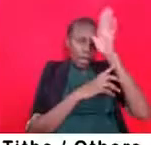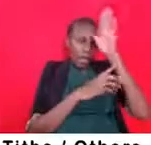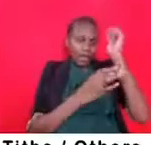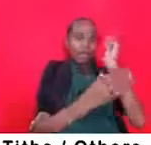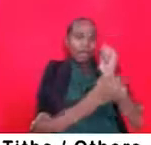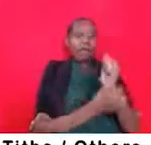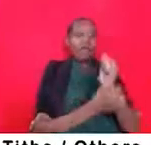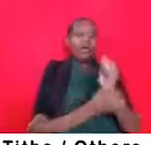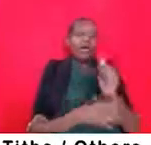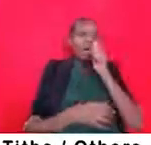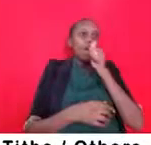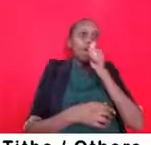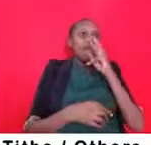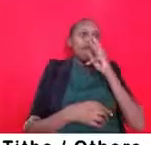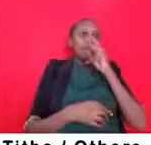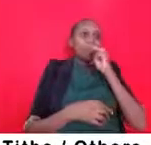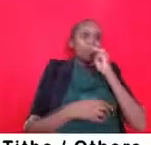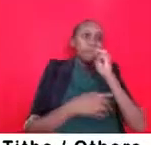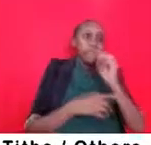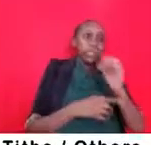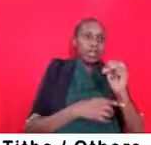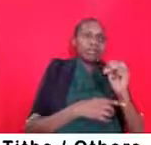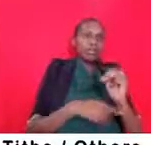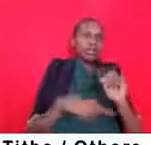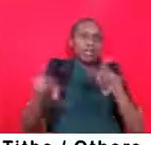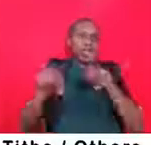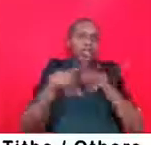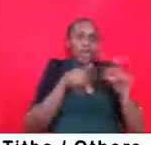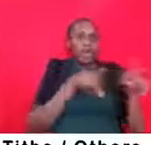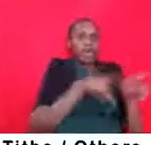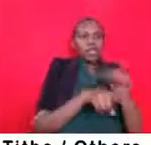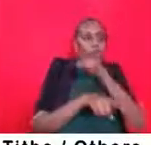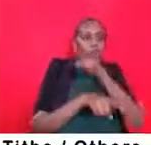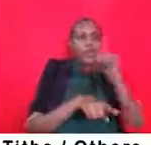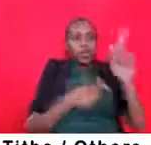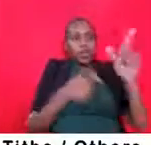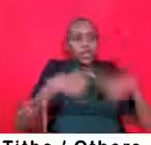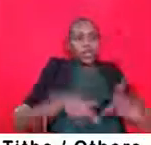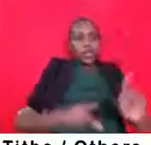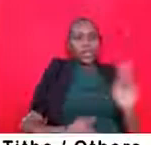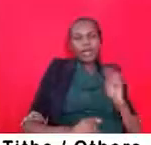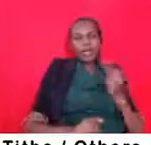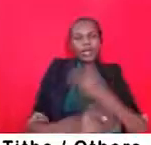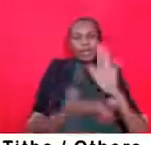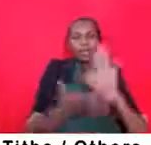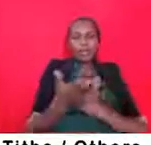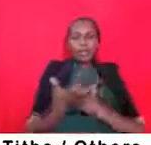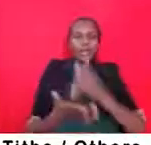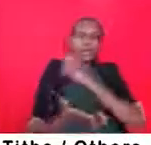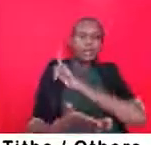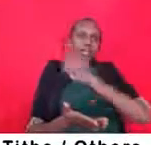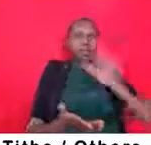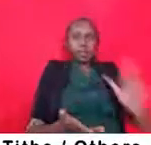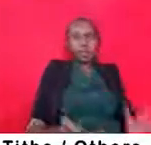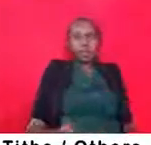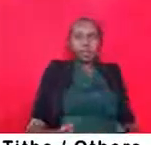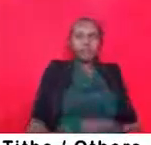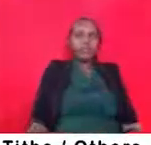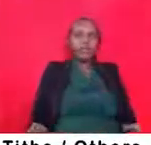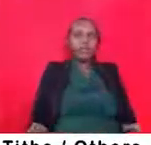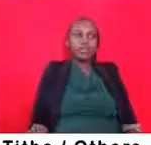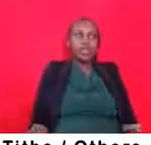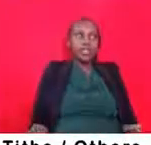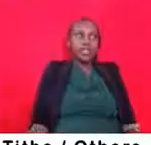Father Abraham, I am one of them, and so are you, so let us praise the Lord.